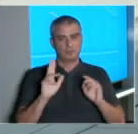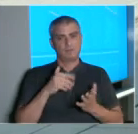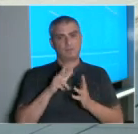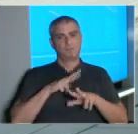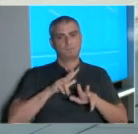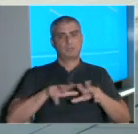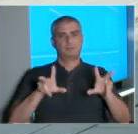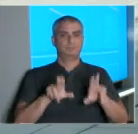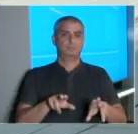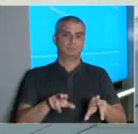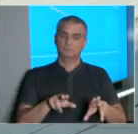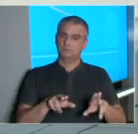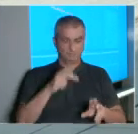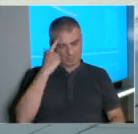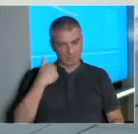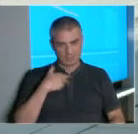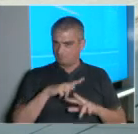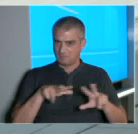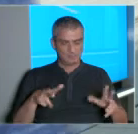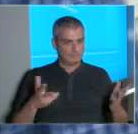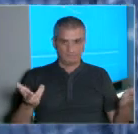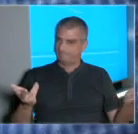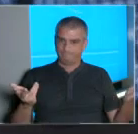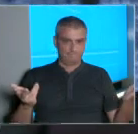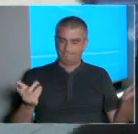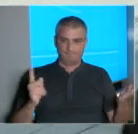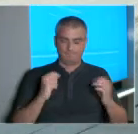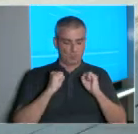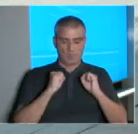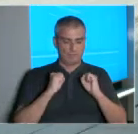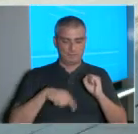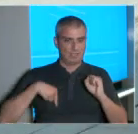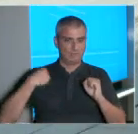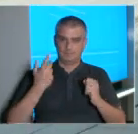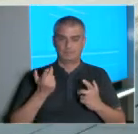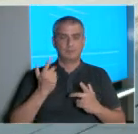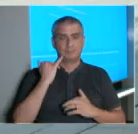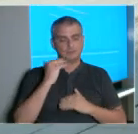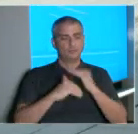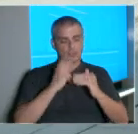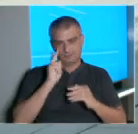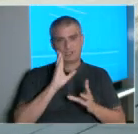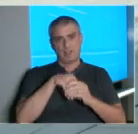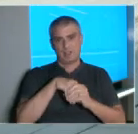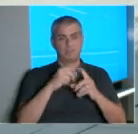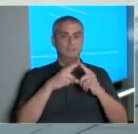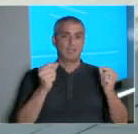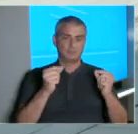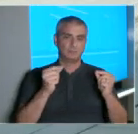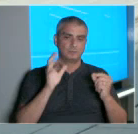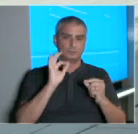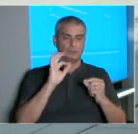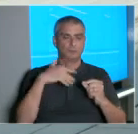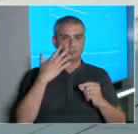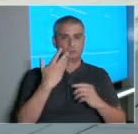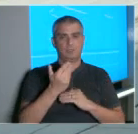המצב כמו שהוא. לדעתי המצב הזה לא יחזיק מהר הרבה זמן. בשלב מסוים יצטרכו להיכנס לעזה במוקדם או במאוחר, כדי